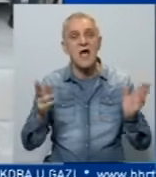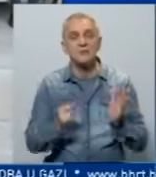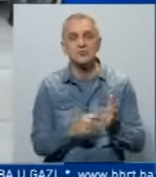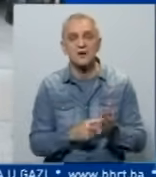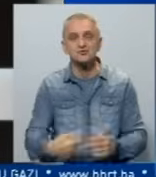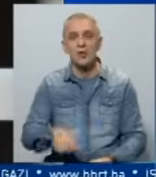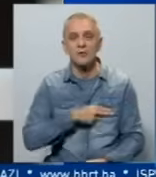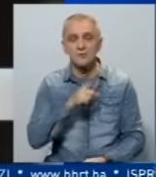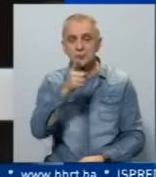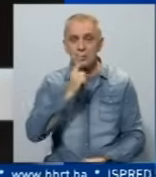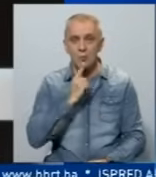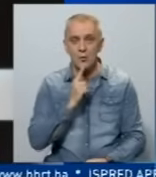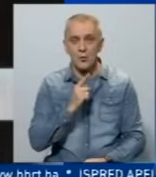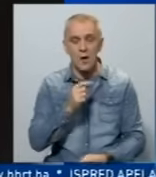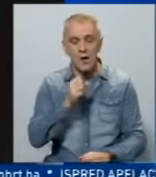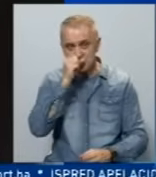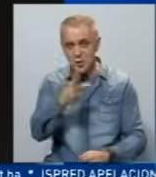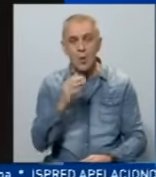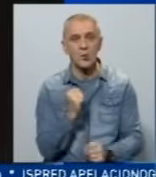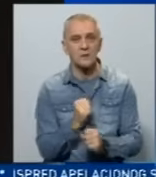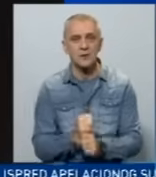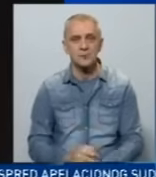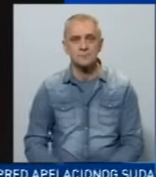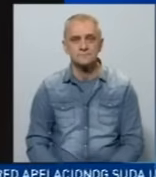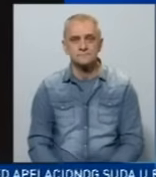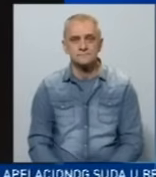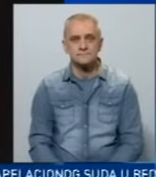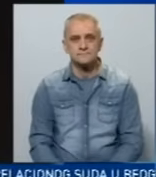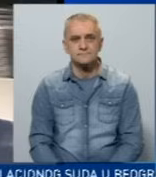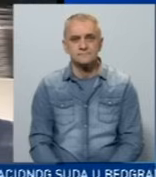odgovornost onih koji su zla činili.